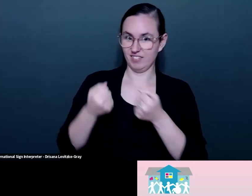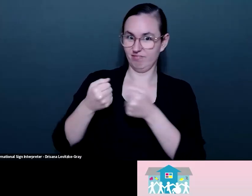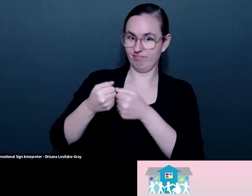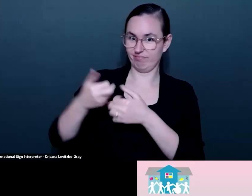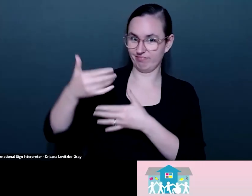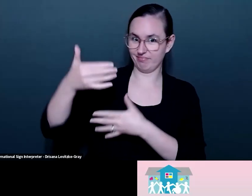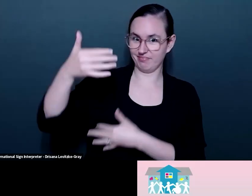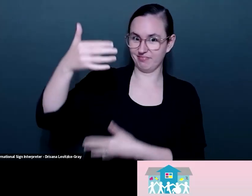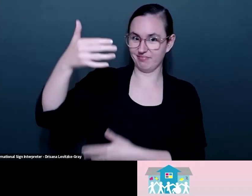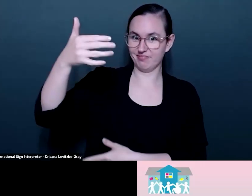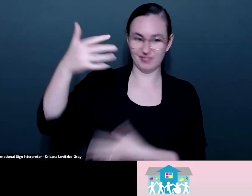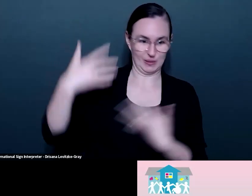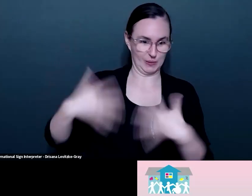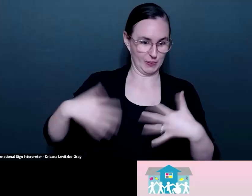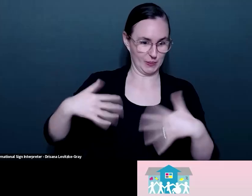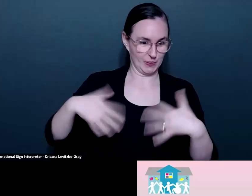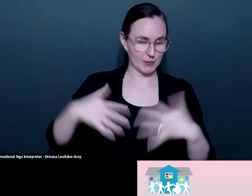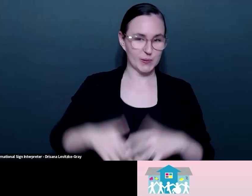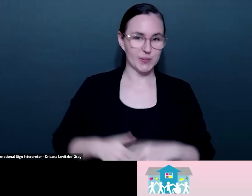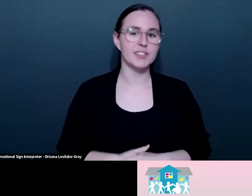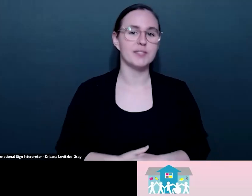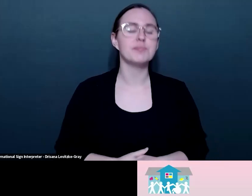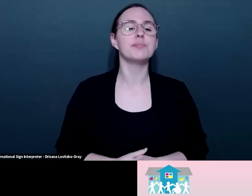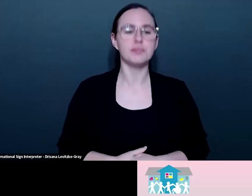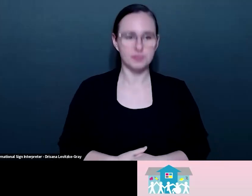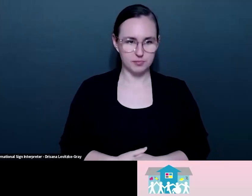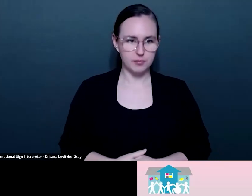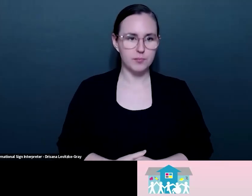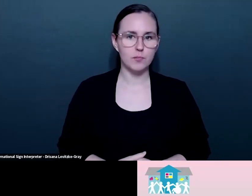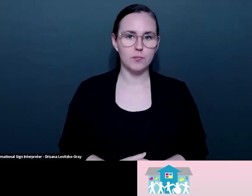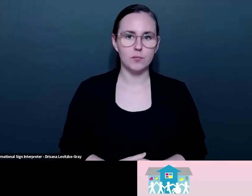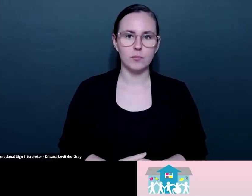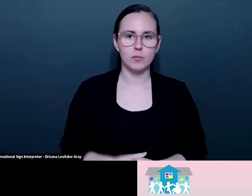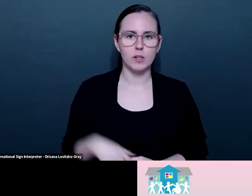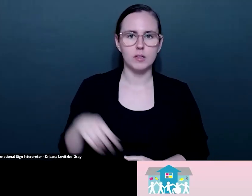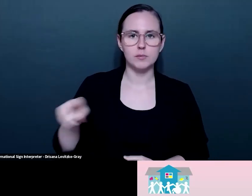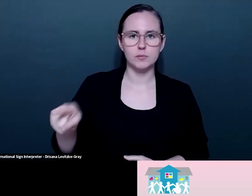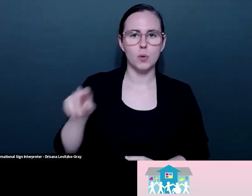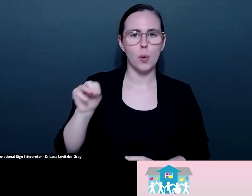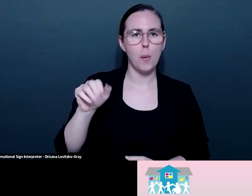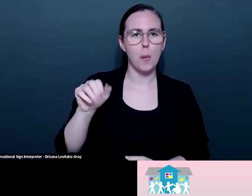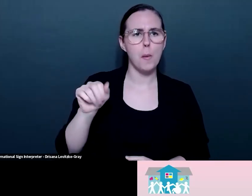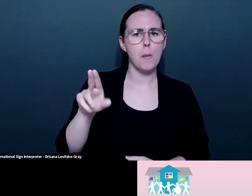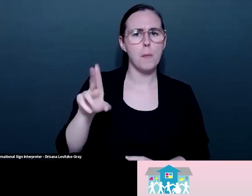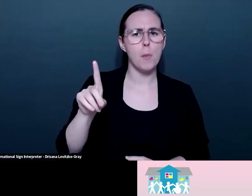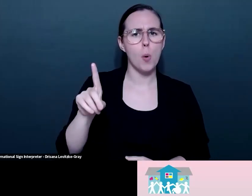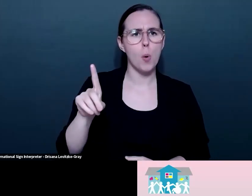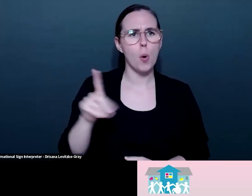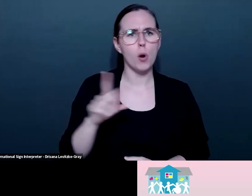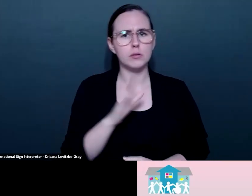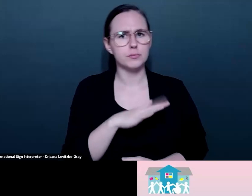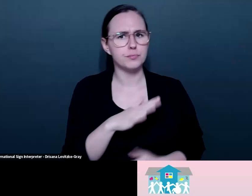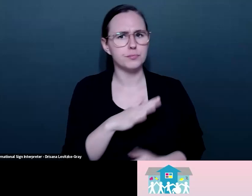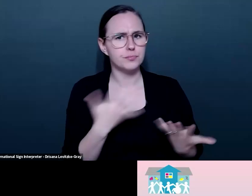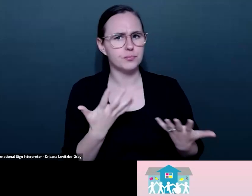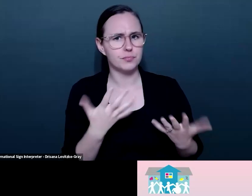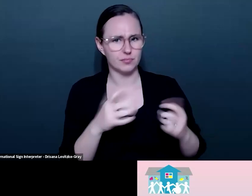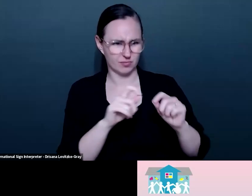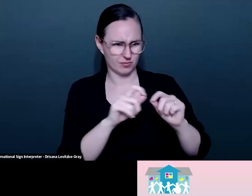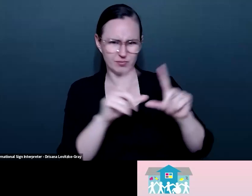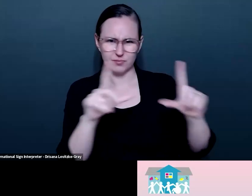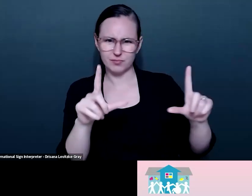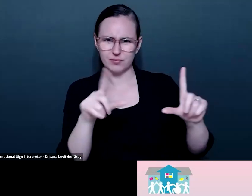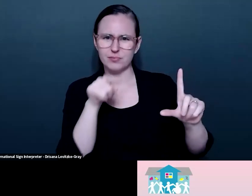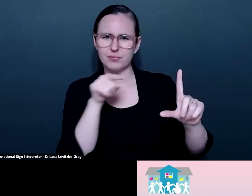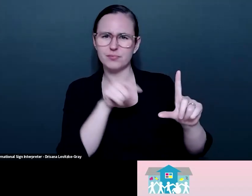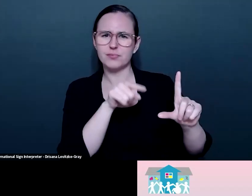la première partie, le mode qu'on utilise pour utiliser la